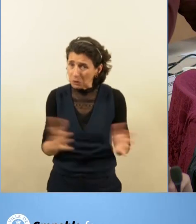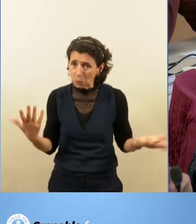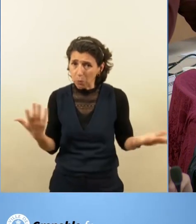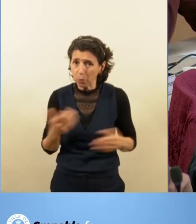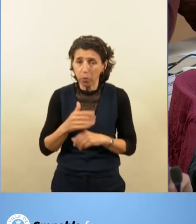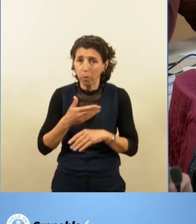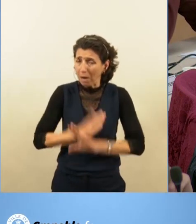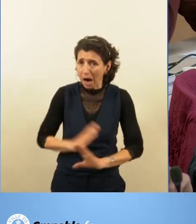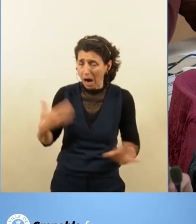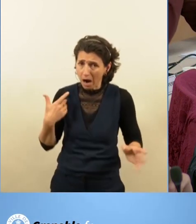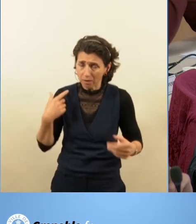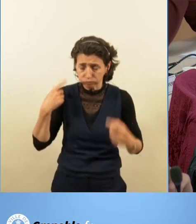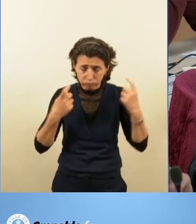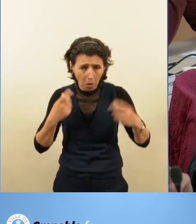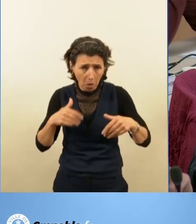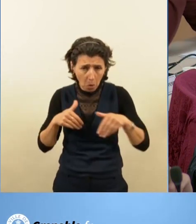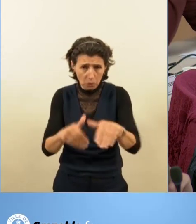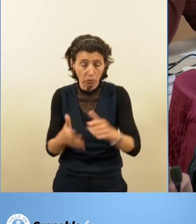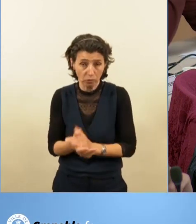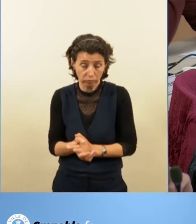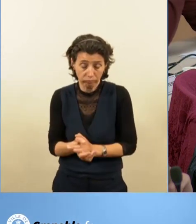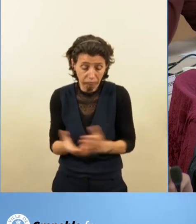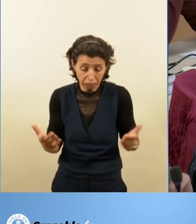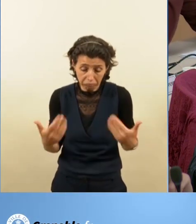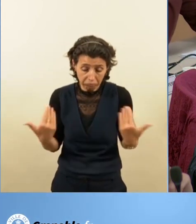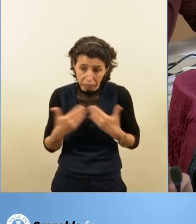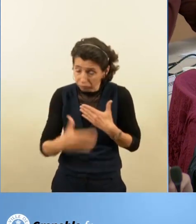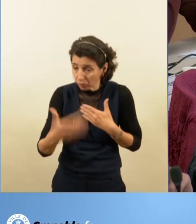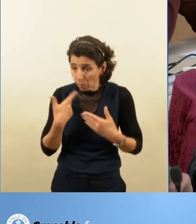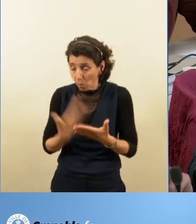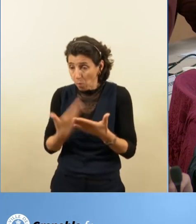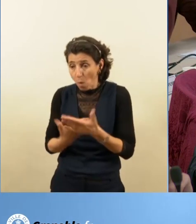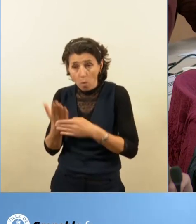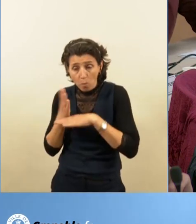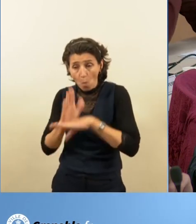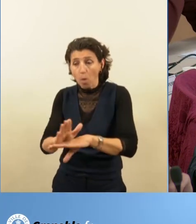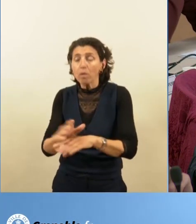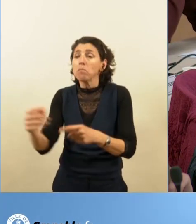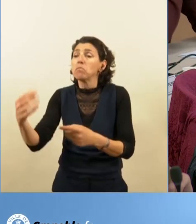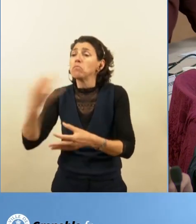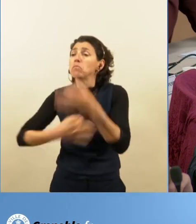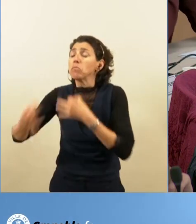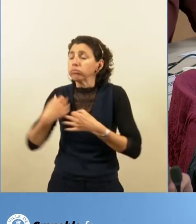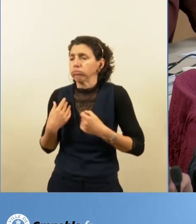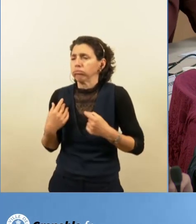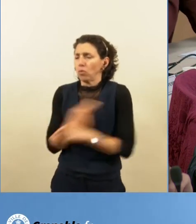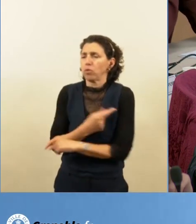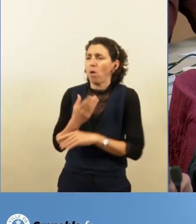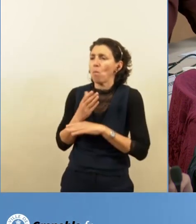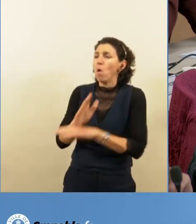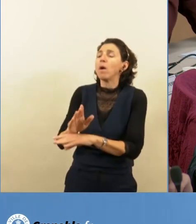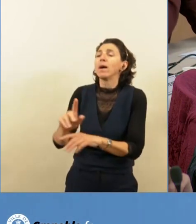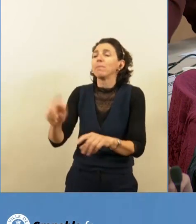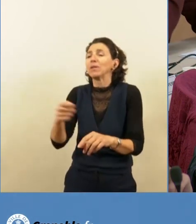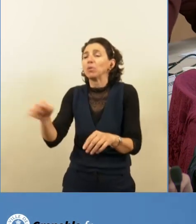de cette année donc à l'opposé de ce qui est dit alors évidemment vous citez quelques exemples pour pouvoir toujours